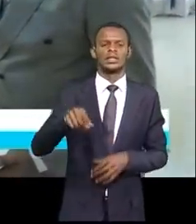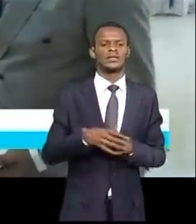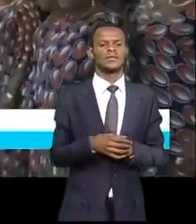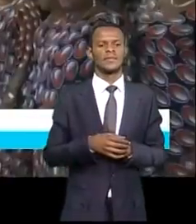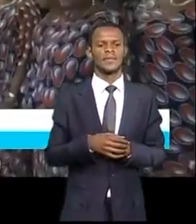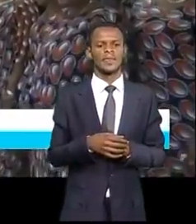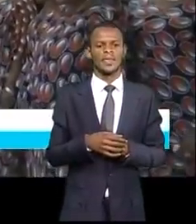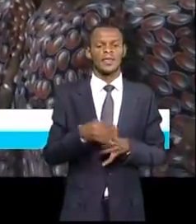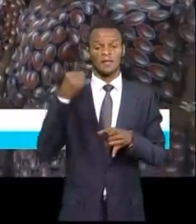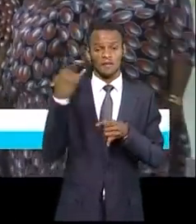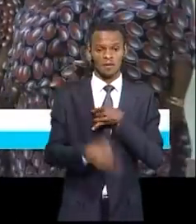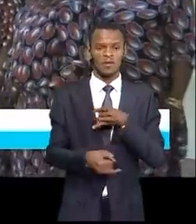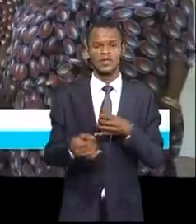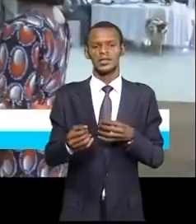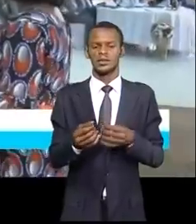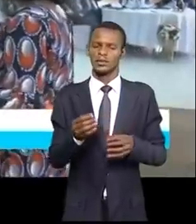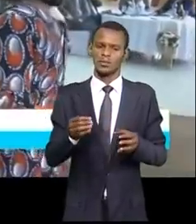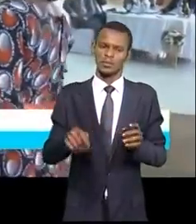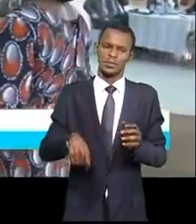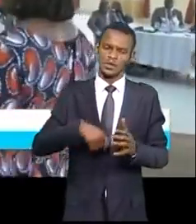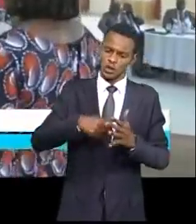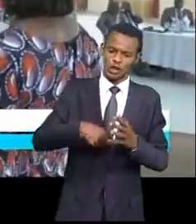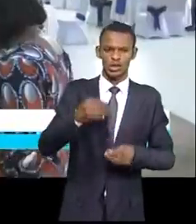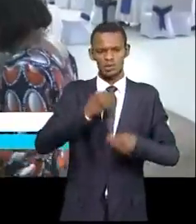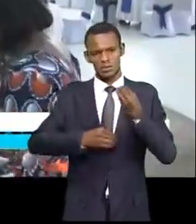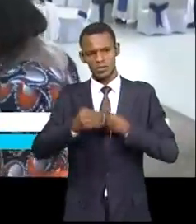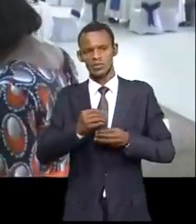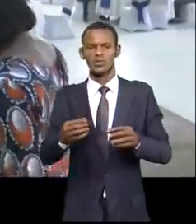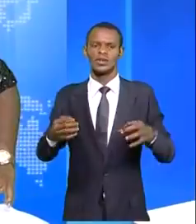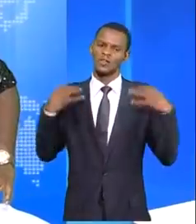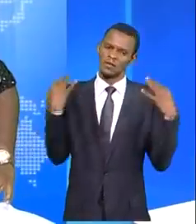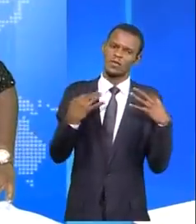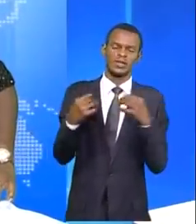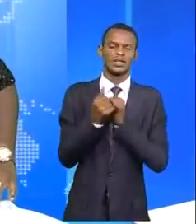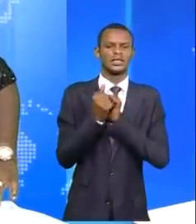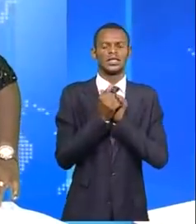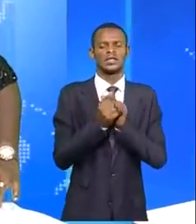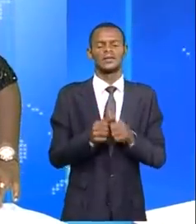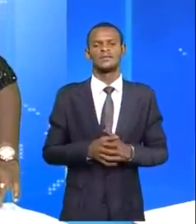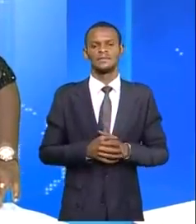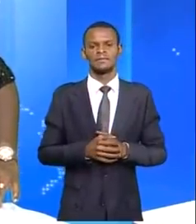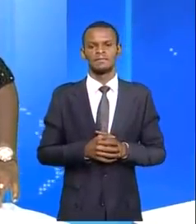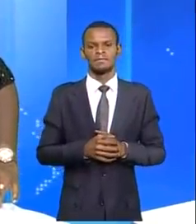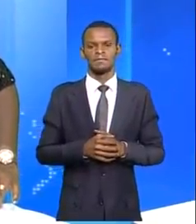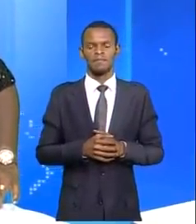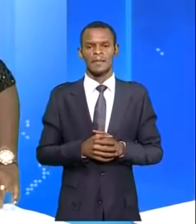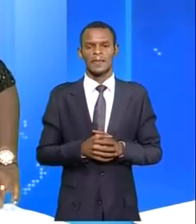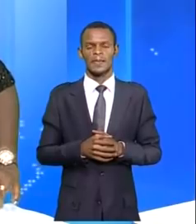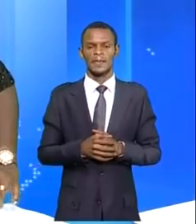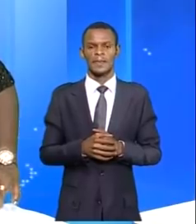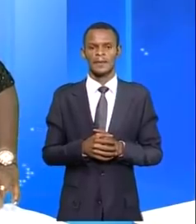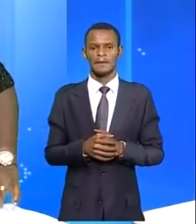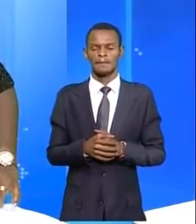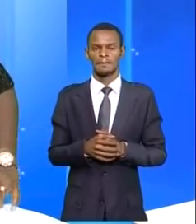des matis a pour lui une réussite totale l'ambiance a été festive mâtinée de plaidoirie